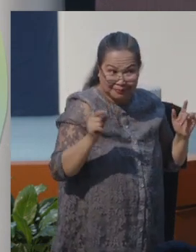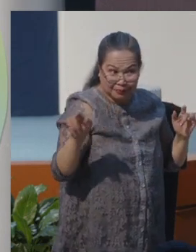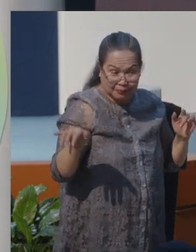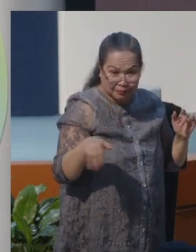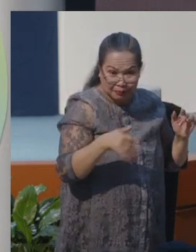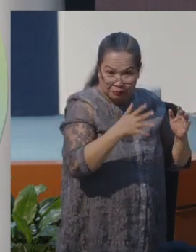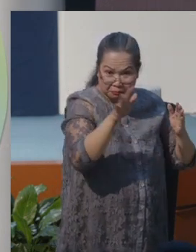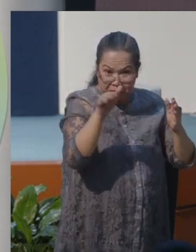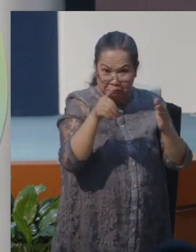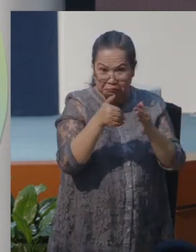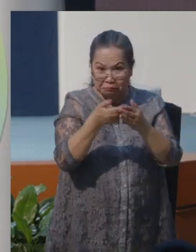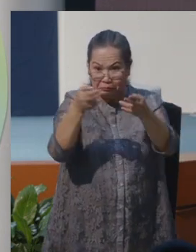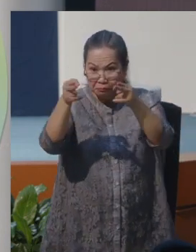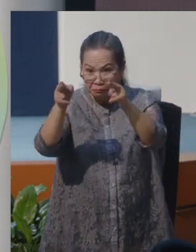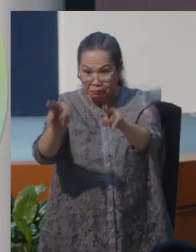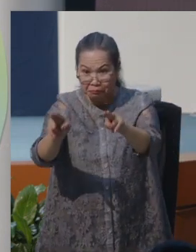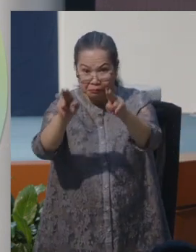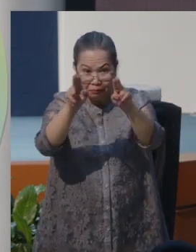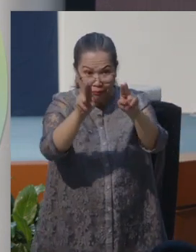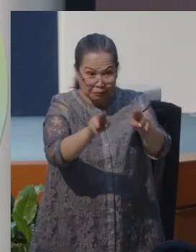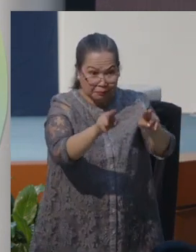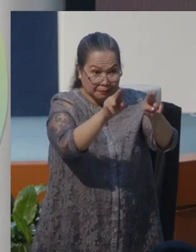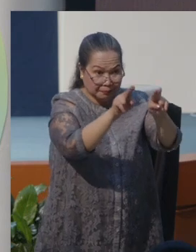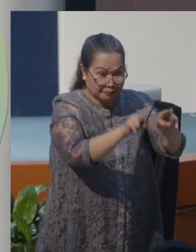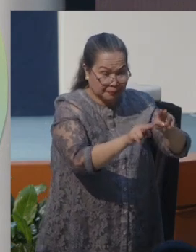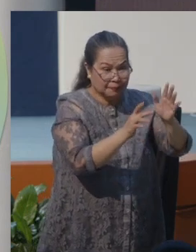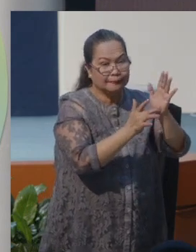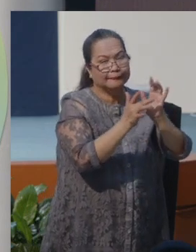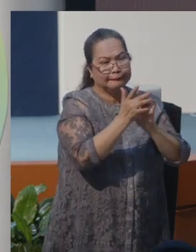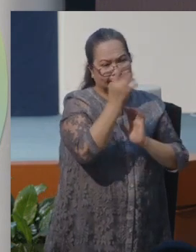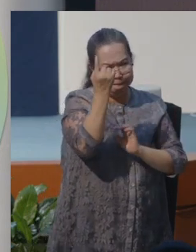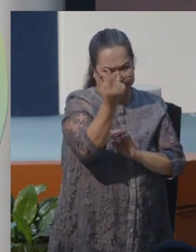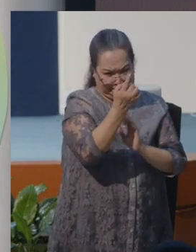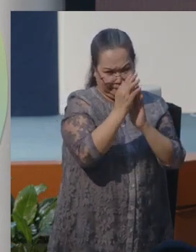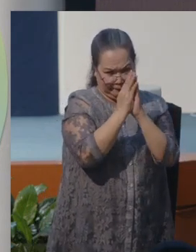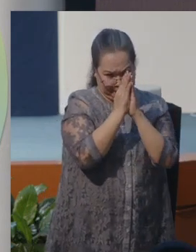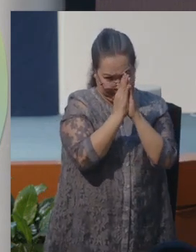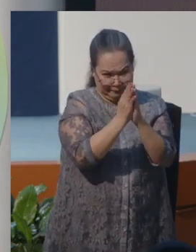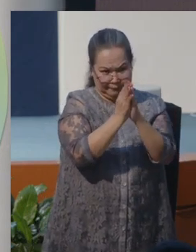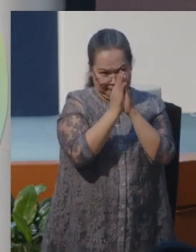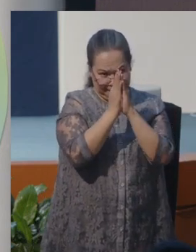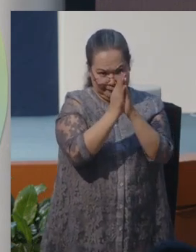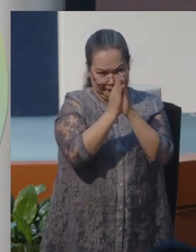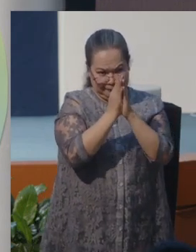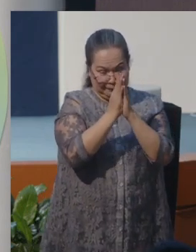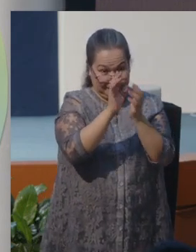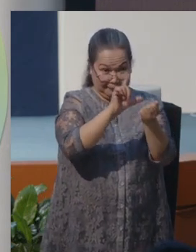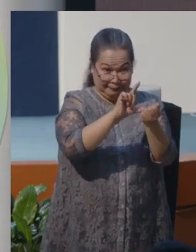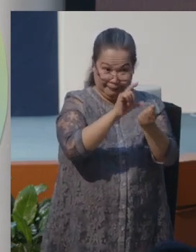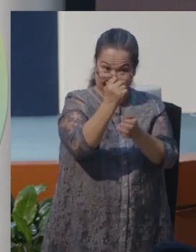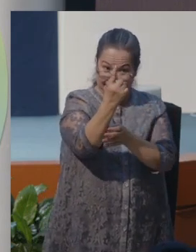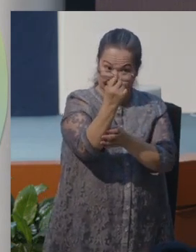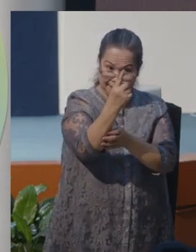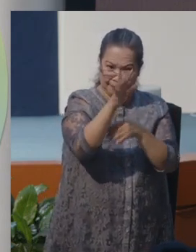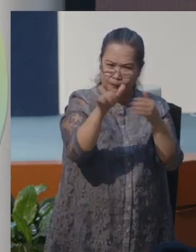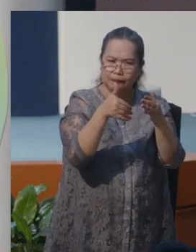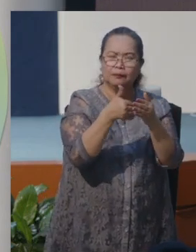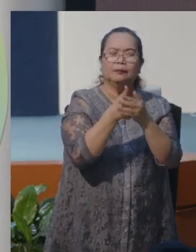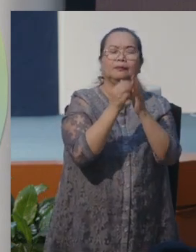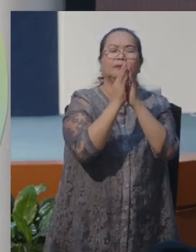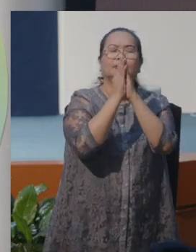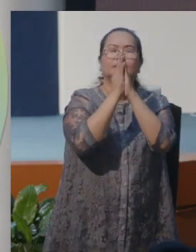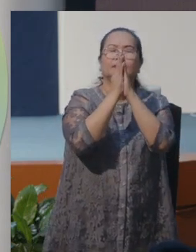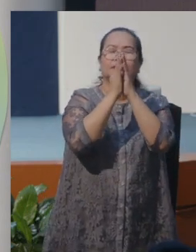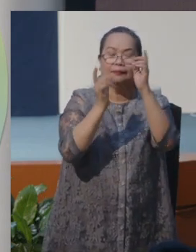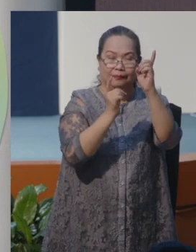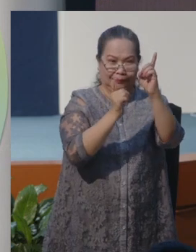on many other occasions, palaging nananalangin ang ating Panginoon. Sa Luke 11, tinuruan niyang manalangin ang kanyang mga